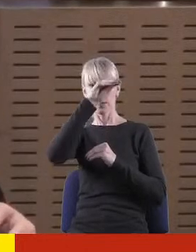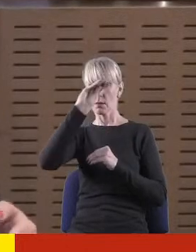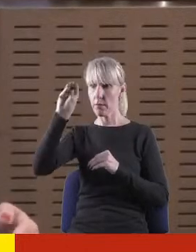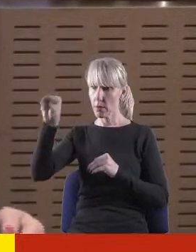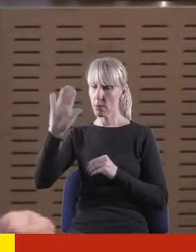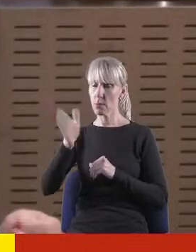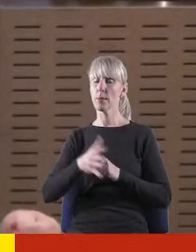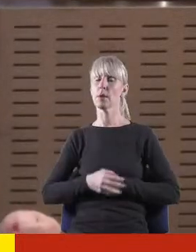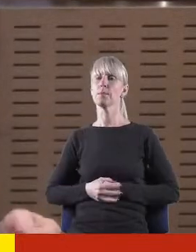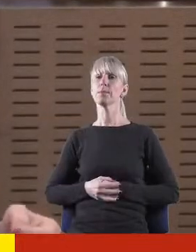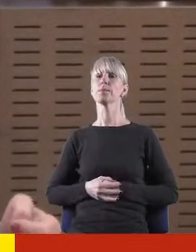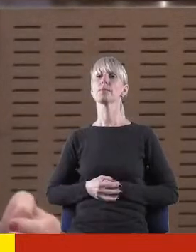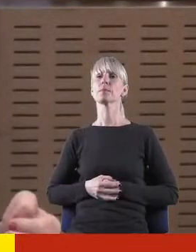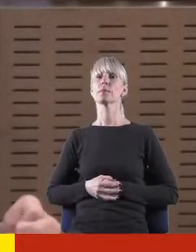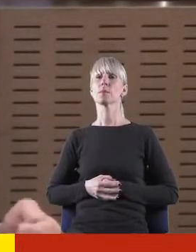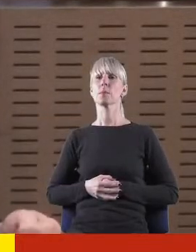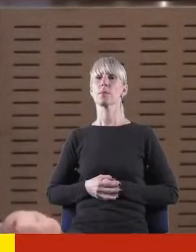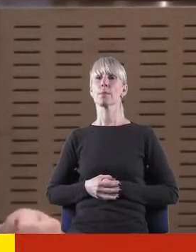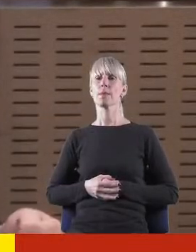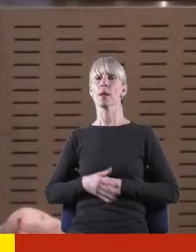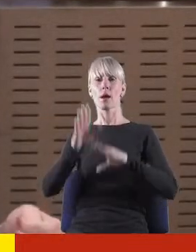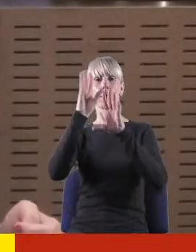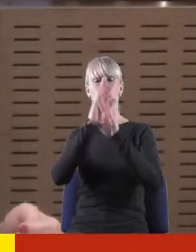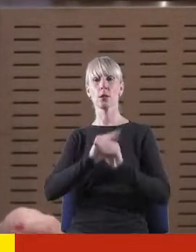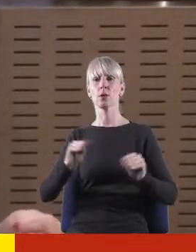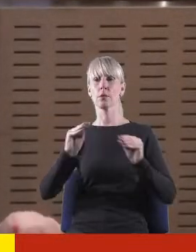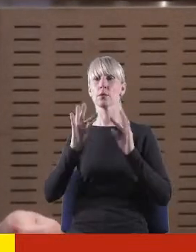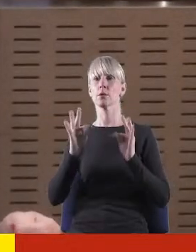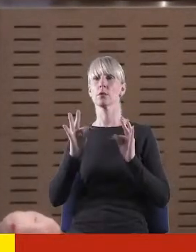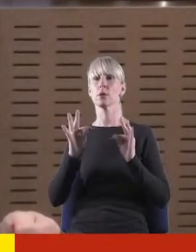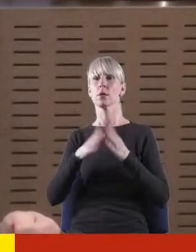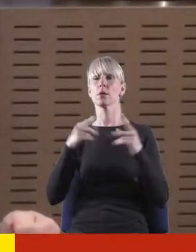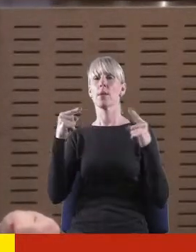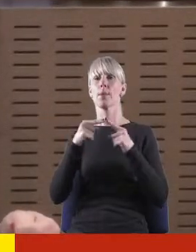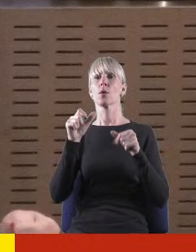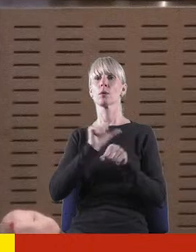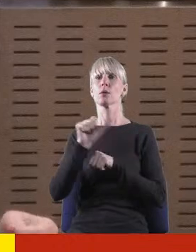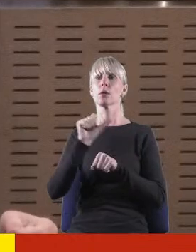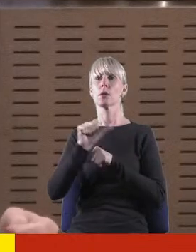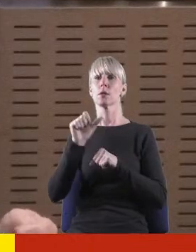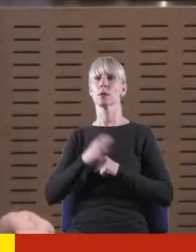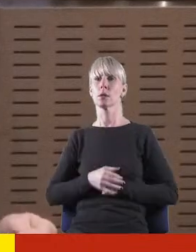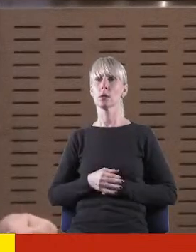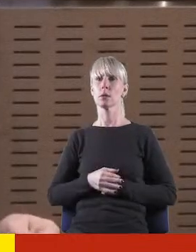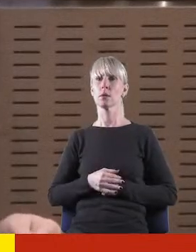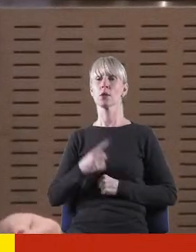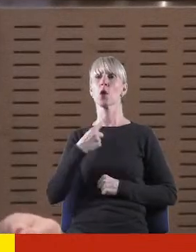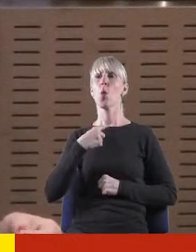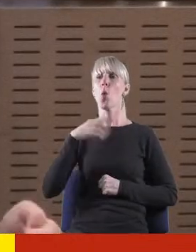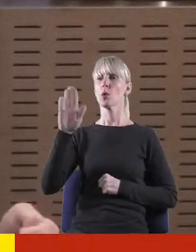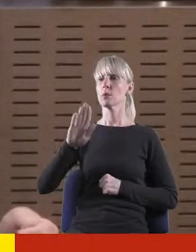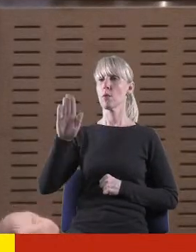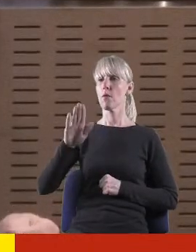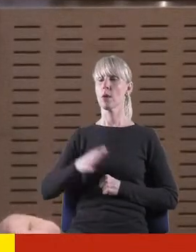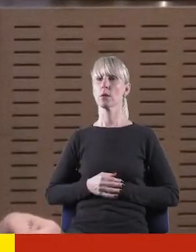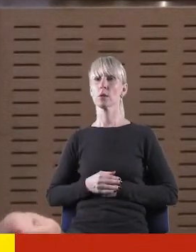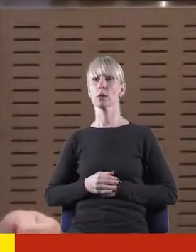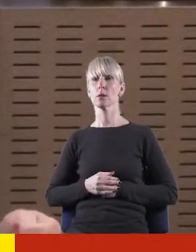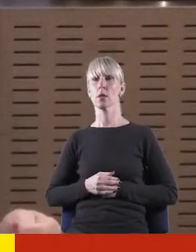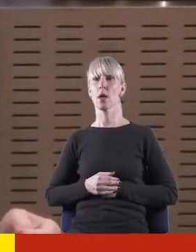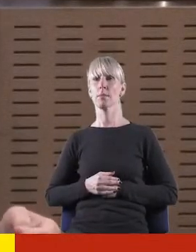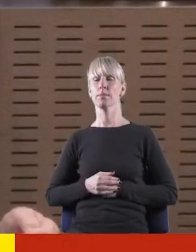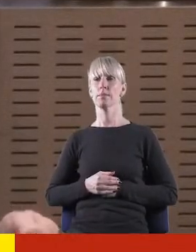wcześniej poinformowani. Szanowni Państwo, przechodzimy do punktu 11. To jest głosowania